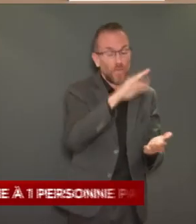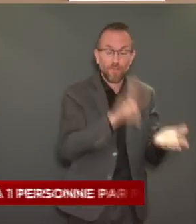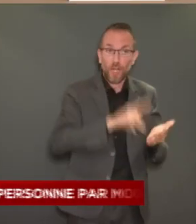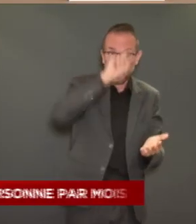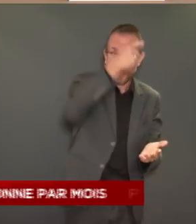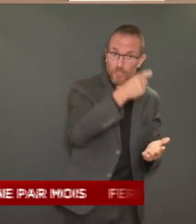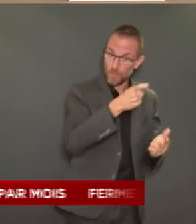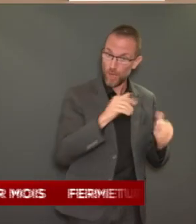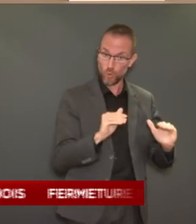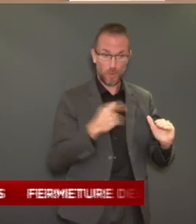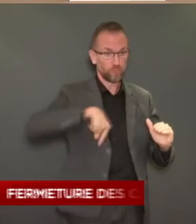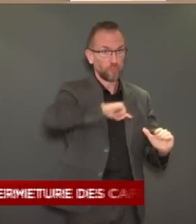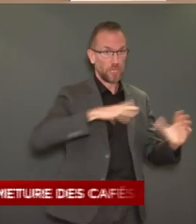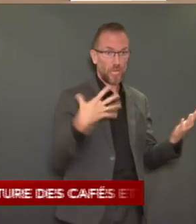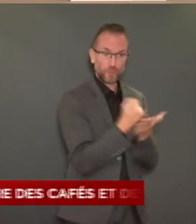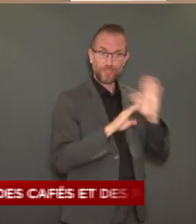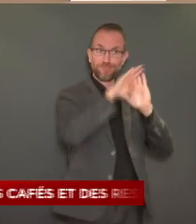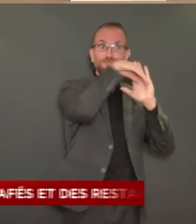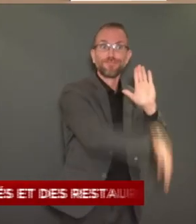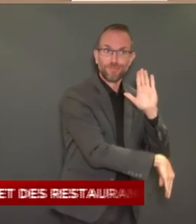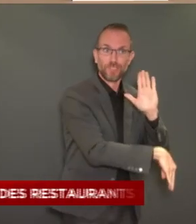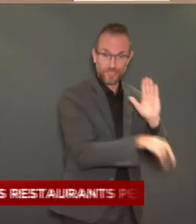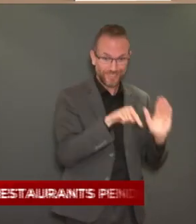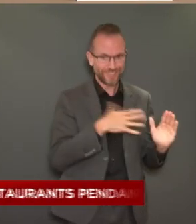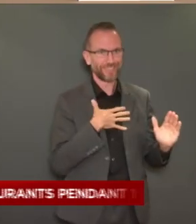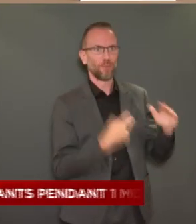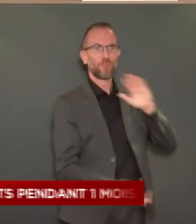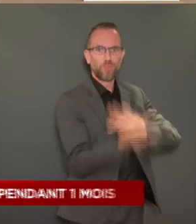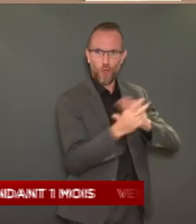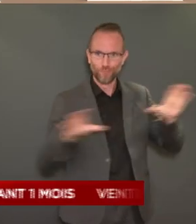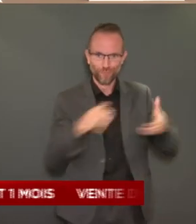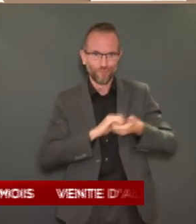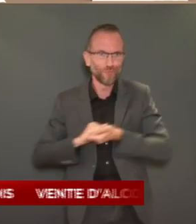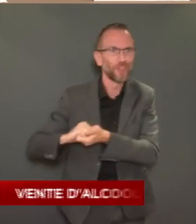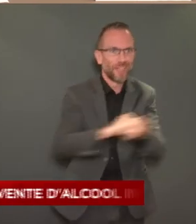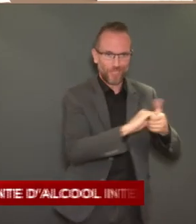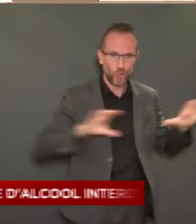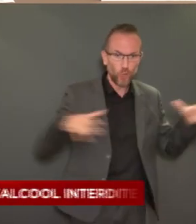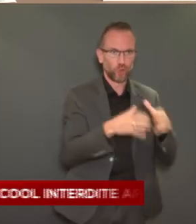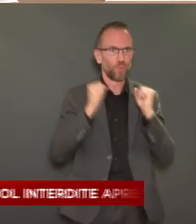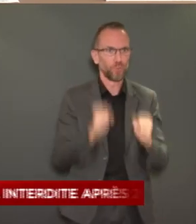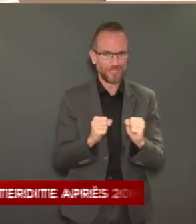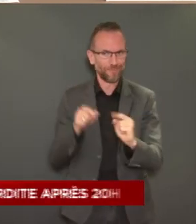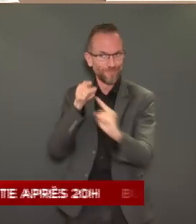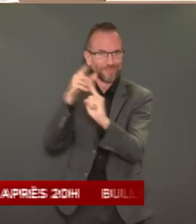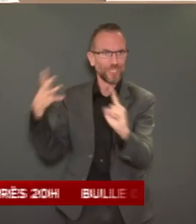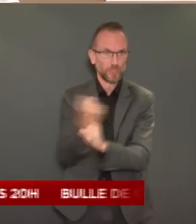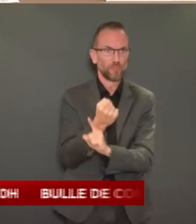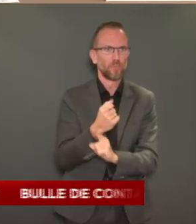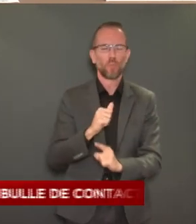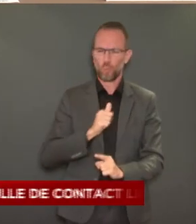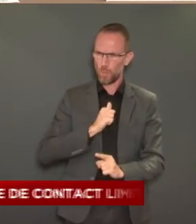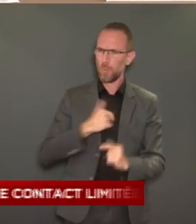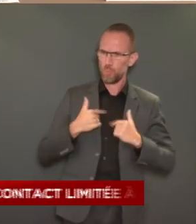que dans notre solidarité, on est capable de le faire. Et je suis confiant qu'on peut le faire une deuxième